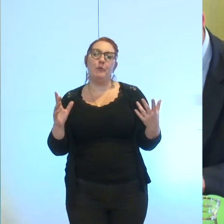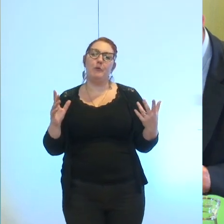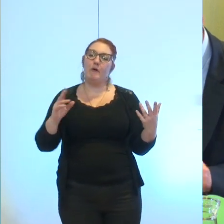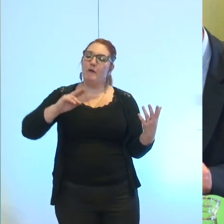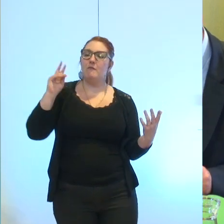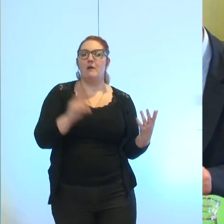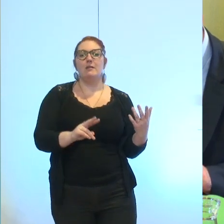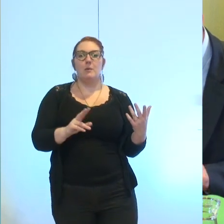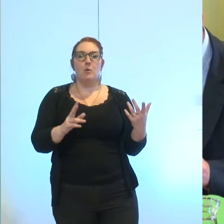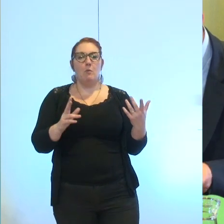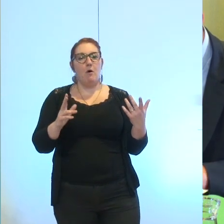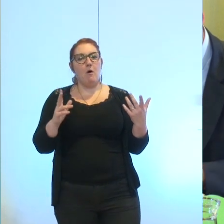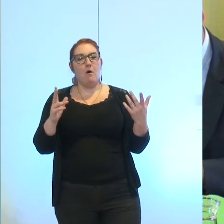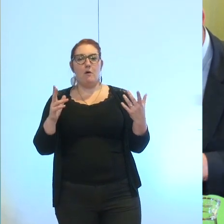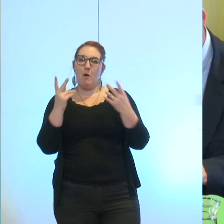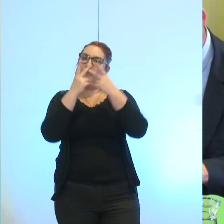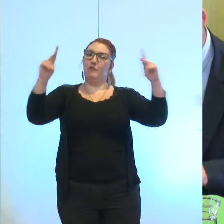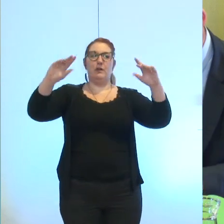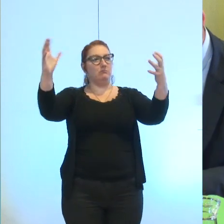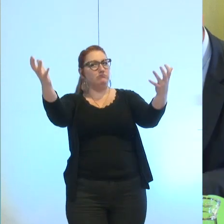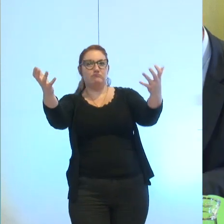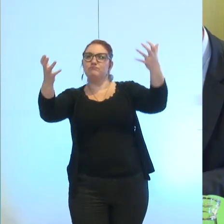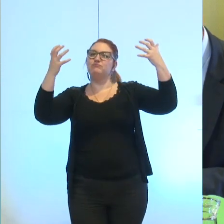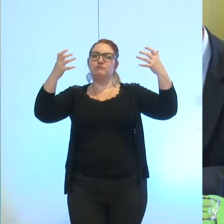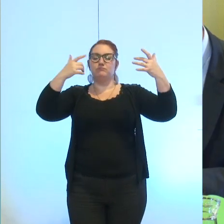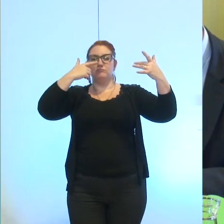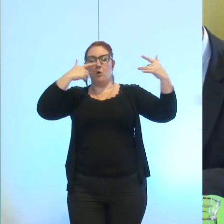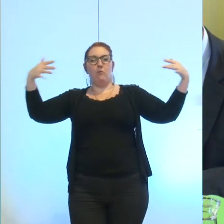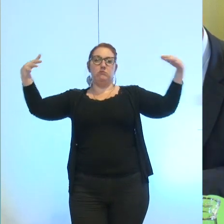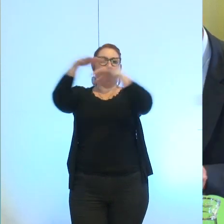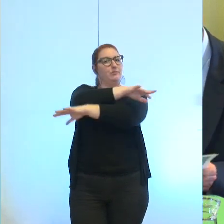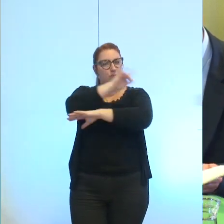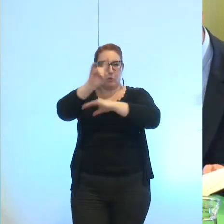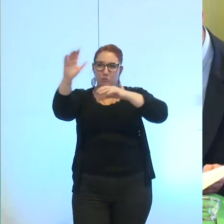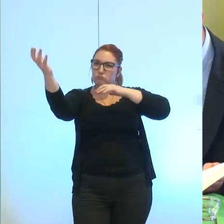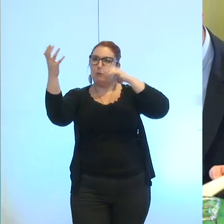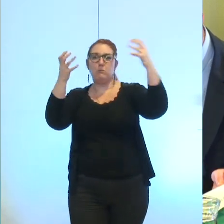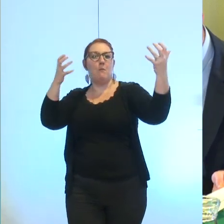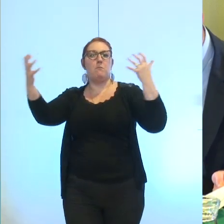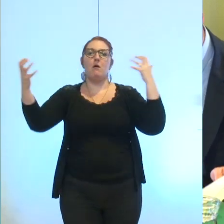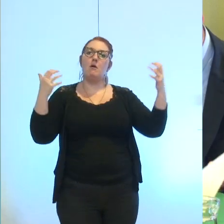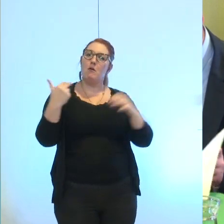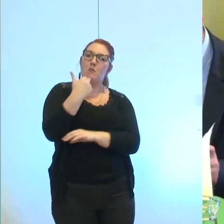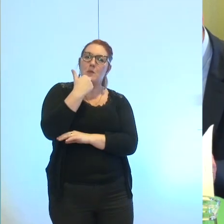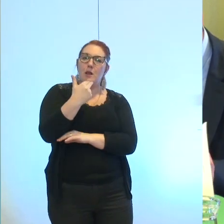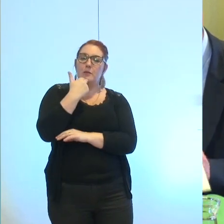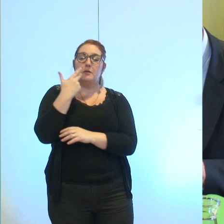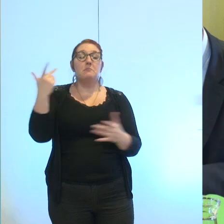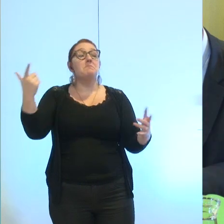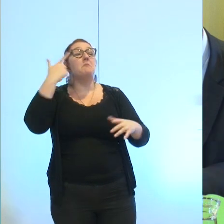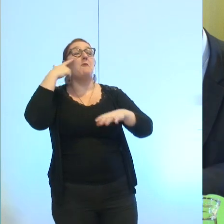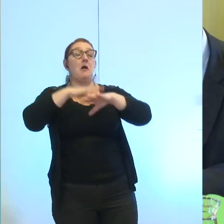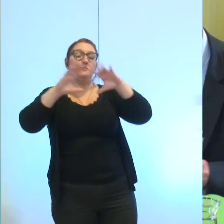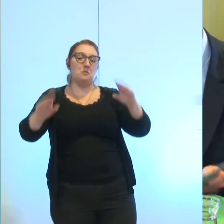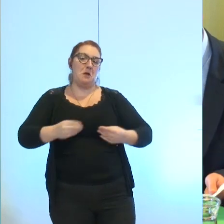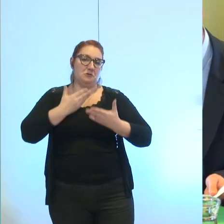véritablement significatif dans la ville qui ne se noit pas dans le paysage qui a une certaine qualité on attendra on verra je